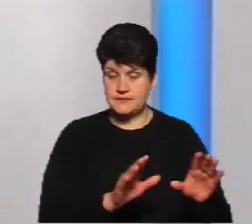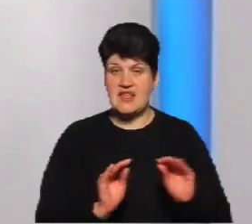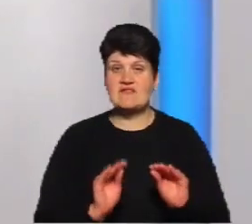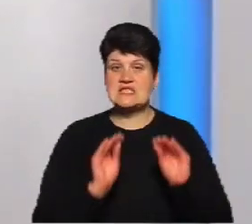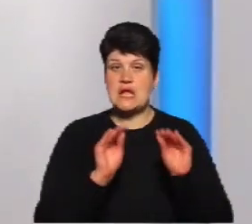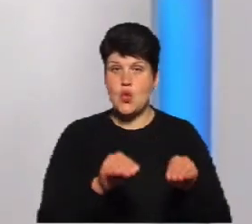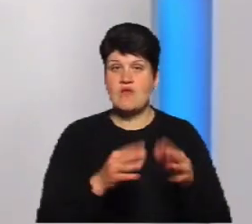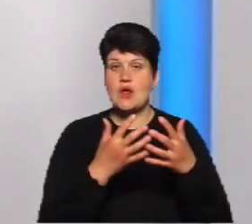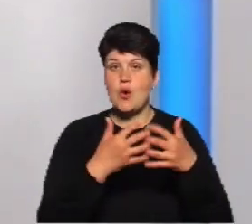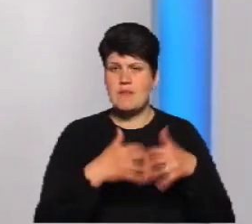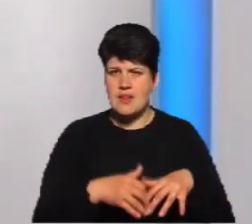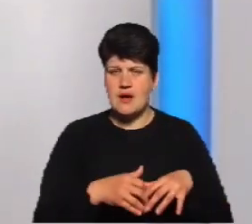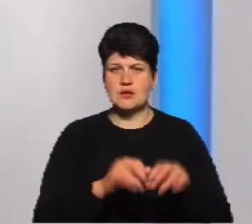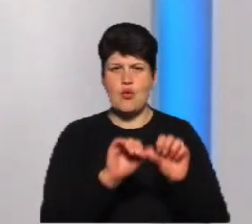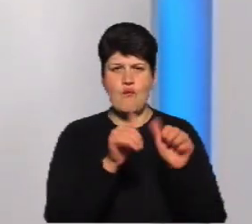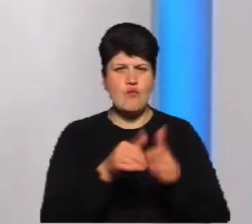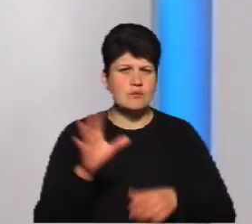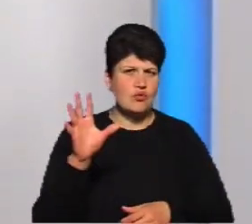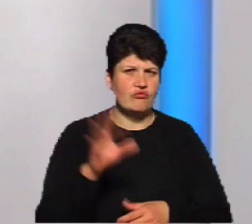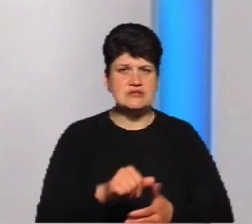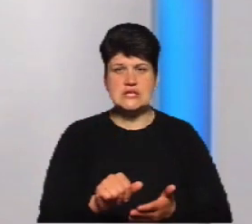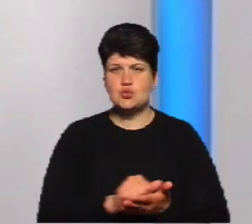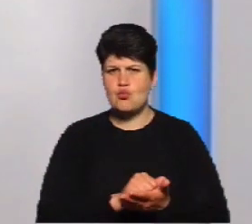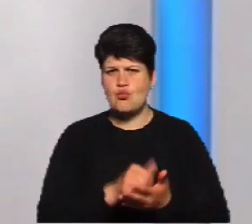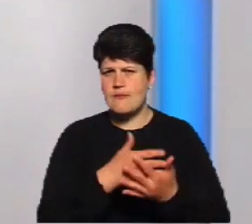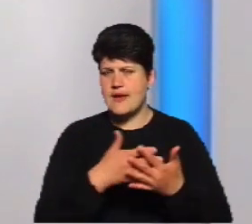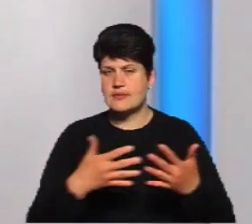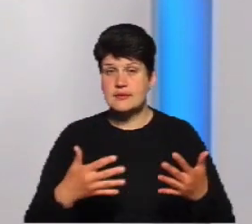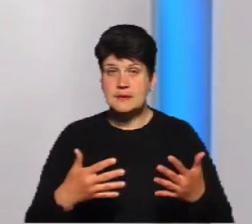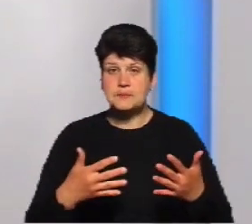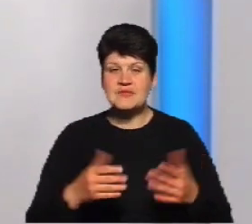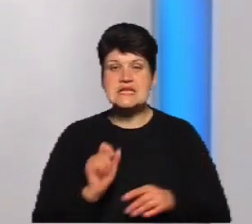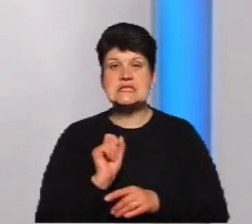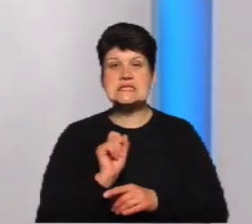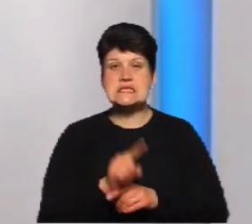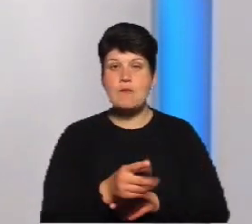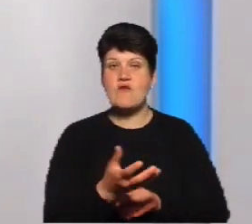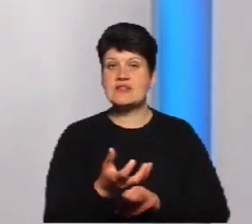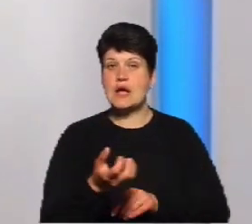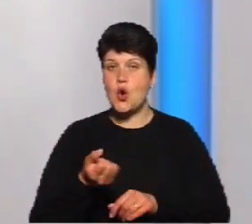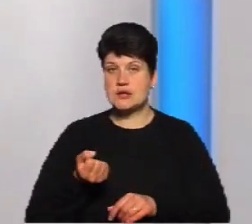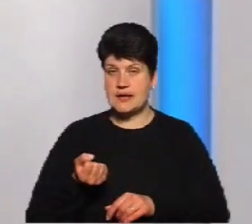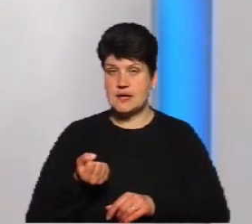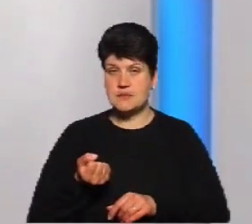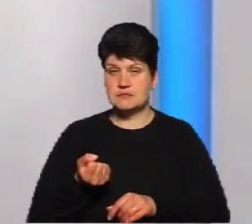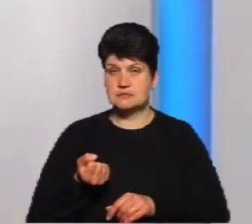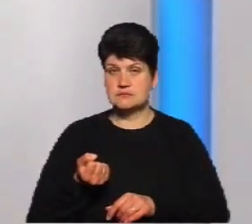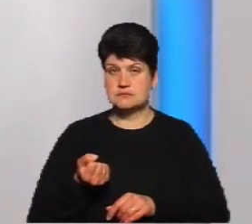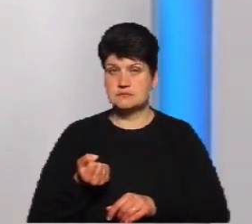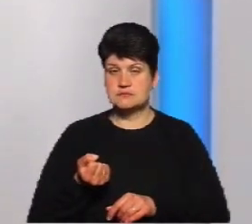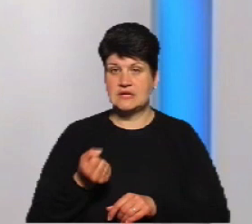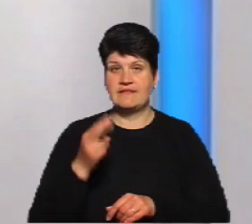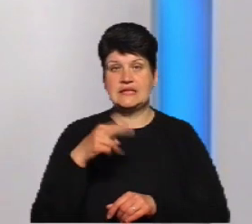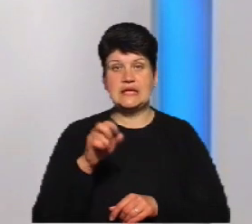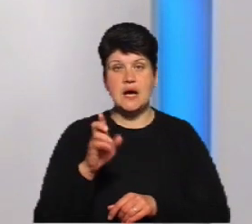обладнання, оформлено всі документи, замовник отримав від ДАБІ,